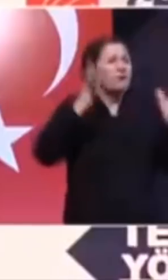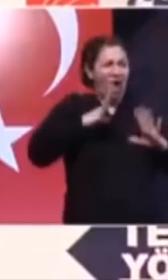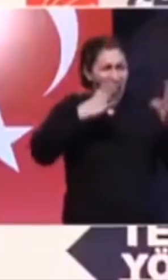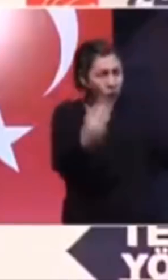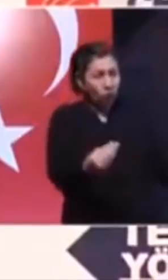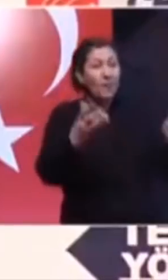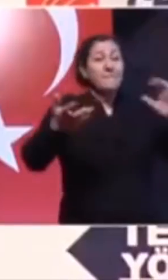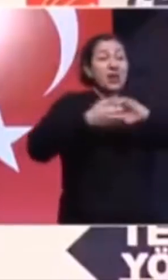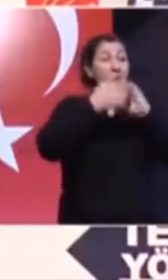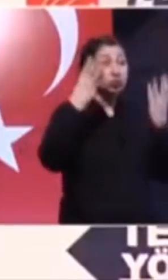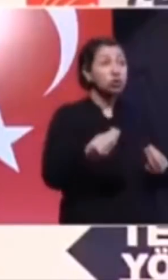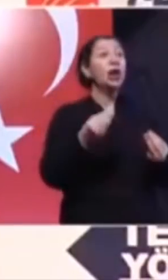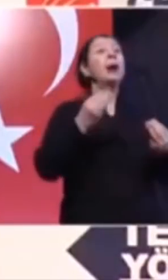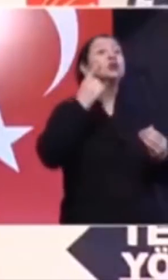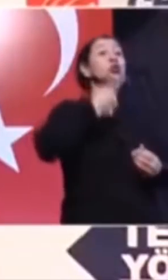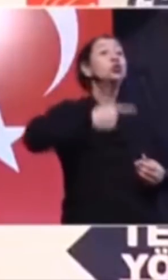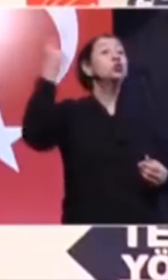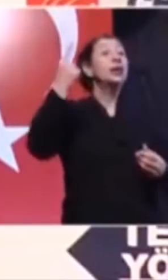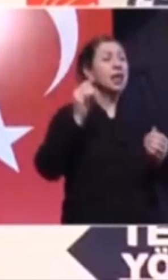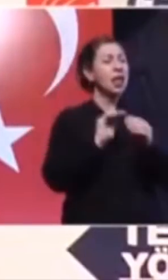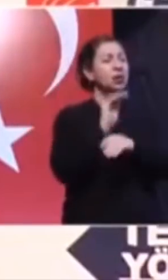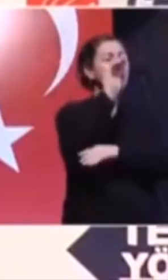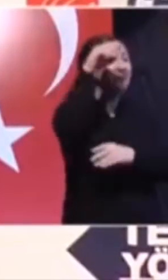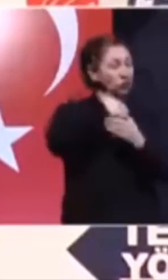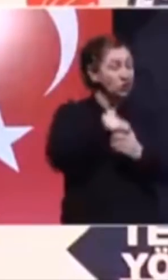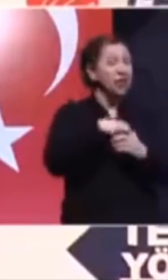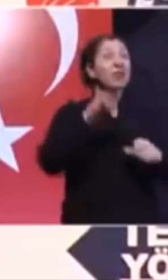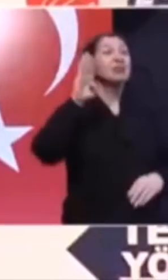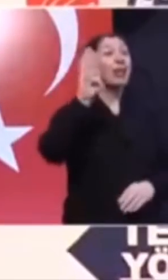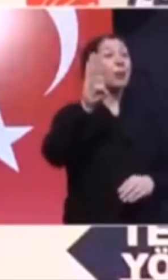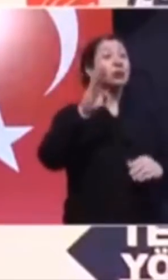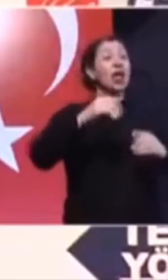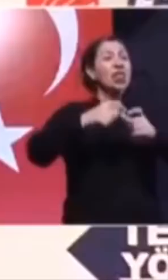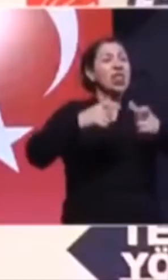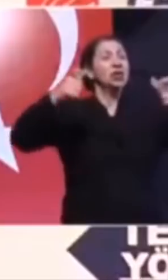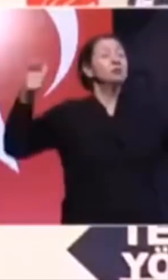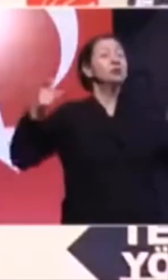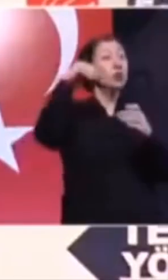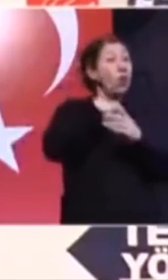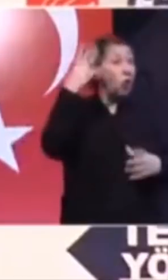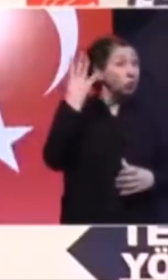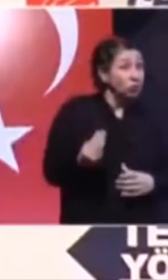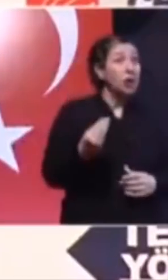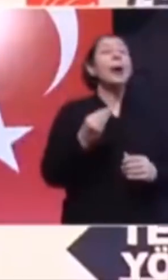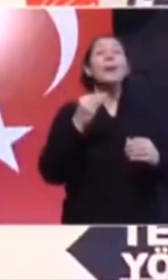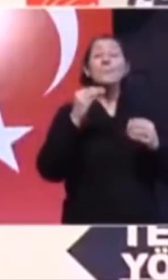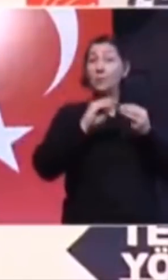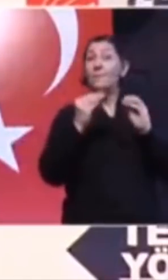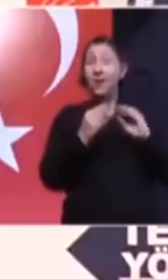olunca, mesele cumhuriyetin yaşaması, demokrasinin geliştirilmesi olunca,